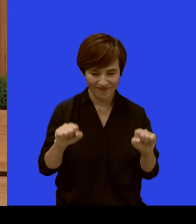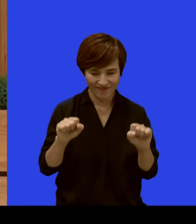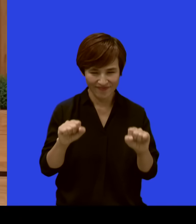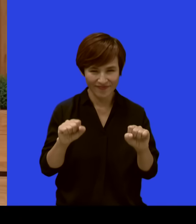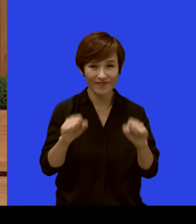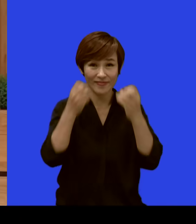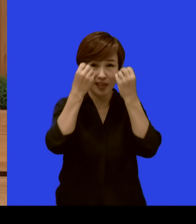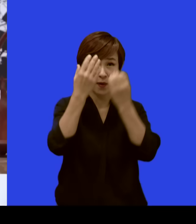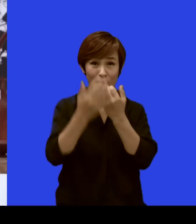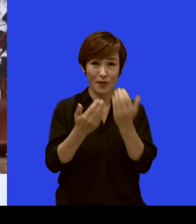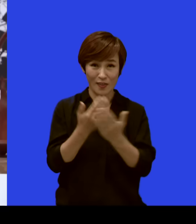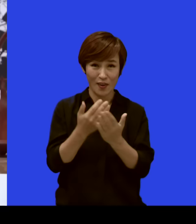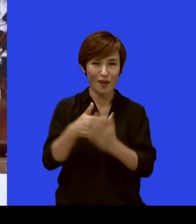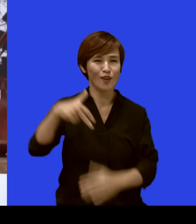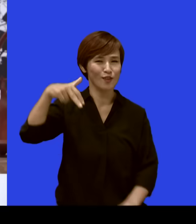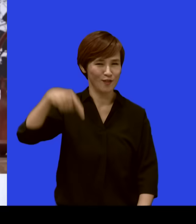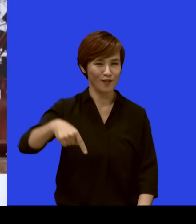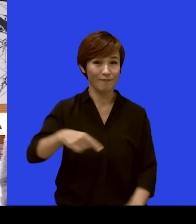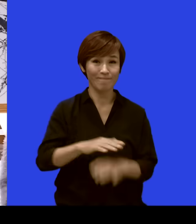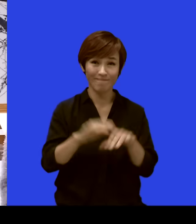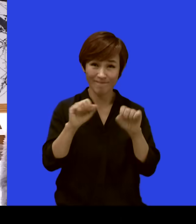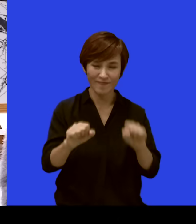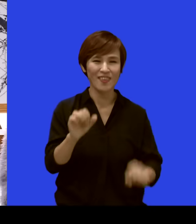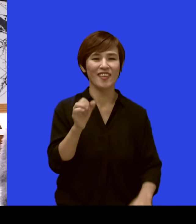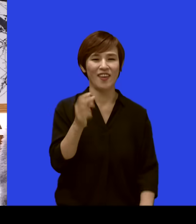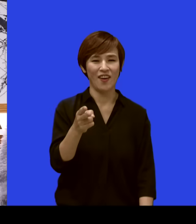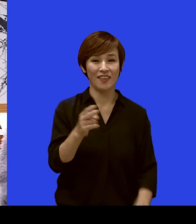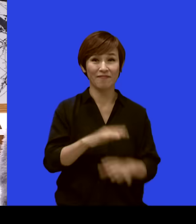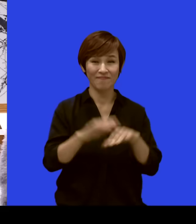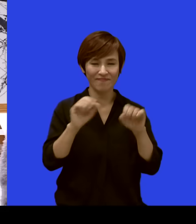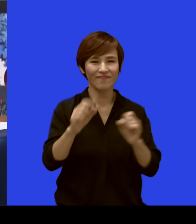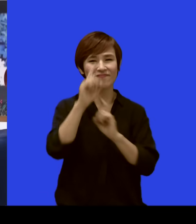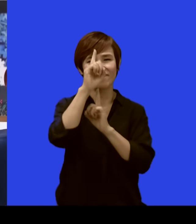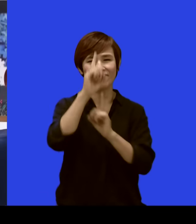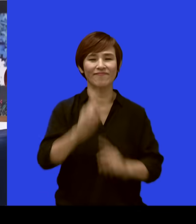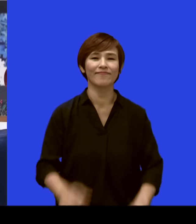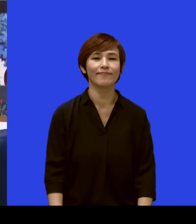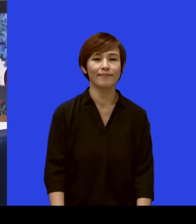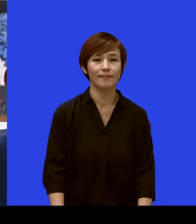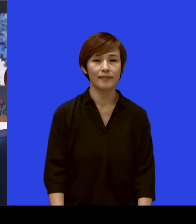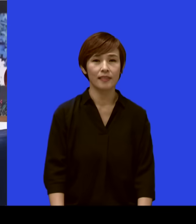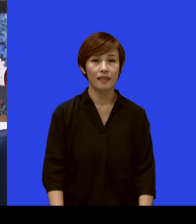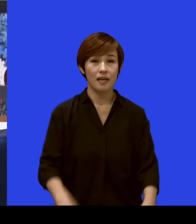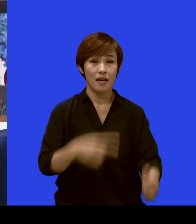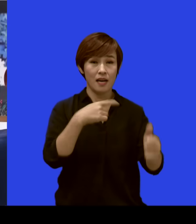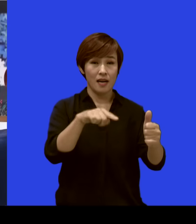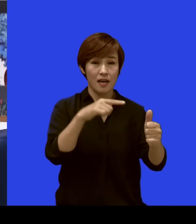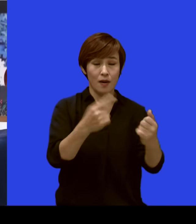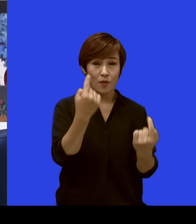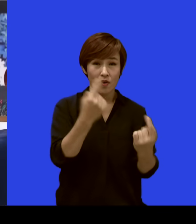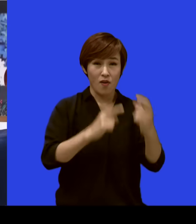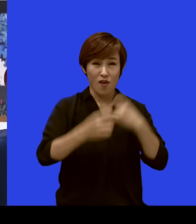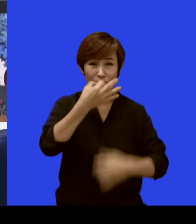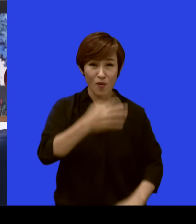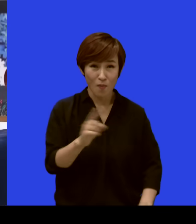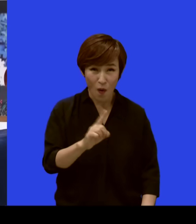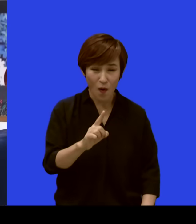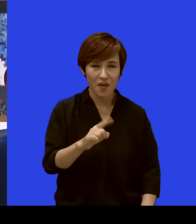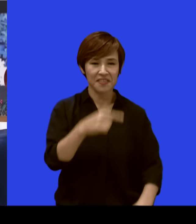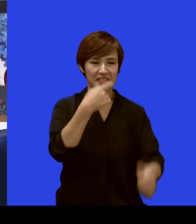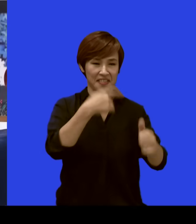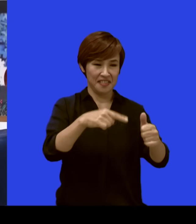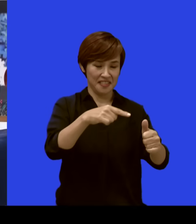안녕하세요. 새롭게 하소서 주영훈입니다. 안녕하세요. 연예일입니다. 안녕하세요. 이정수입니다. 가르치는 것보다 더 어려운 것이 가르친